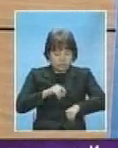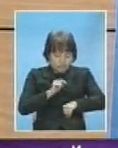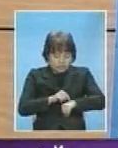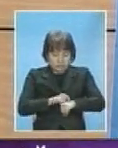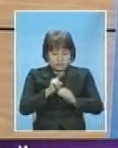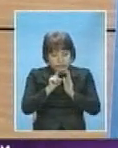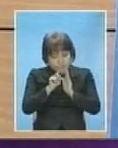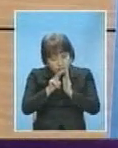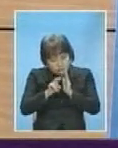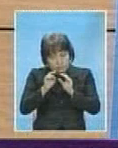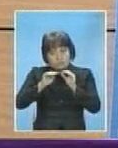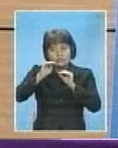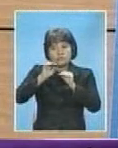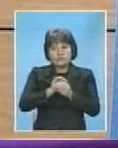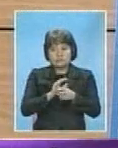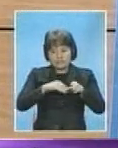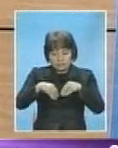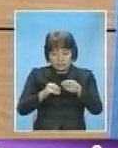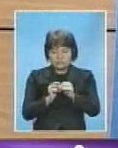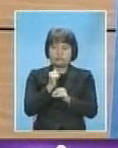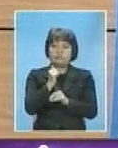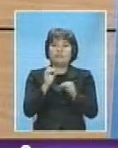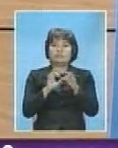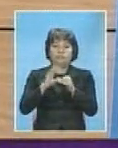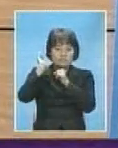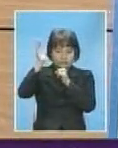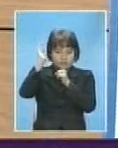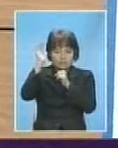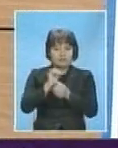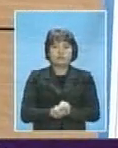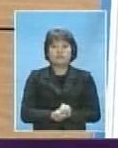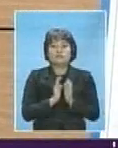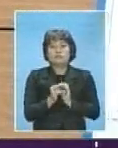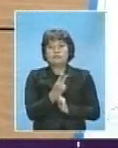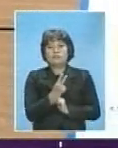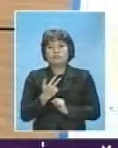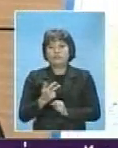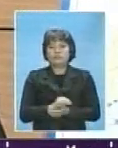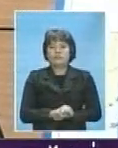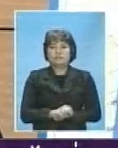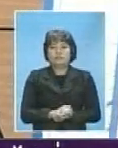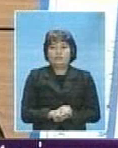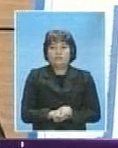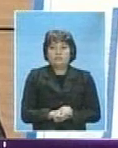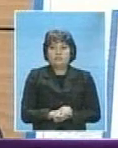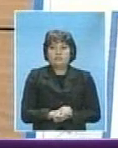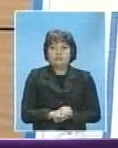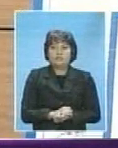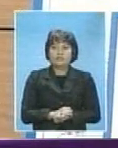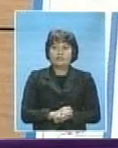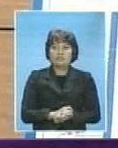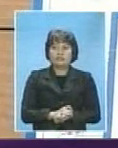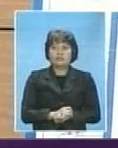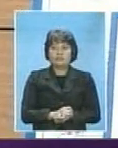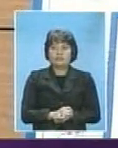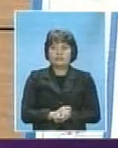นาทีก็จะมีความยืดหยุ่นให้ในการอภิปราย 2-3 ท่านที่จะถึงนี้ครับนะครับ